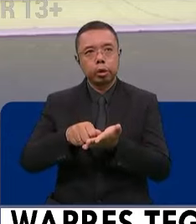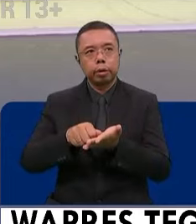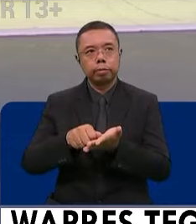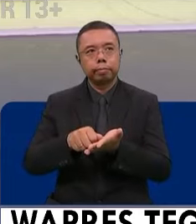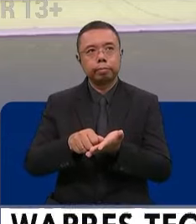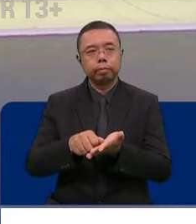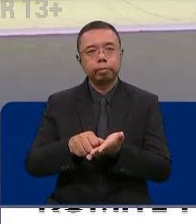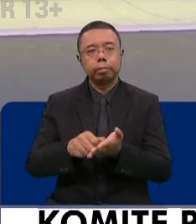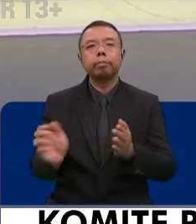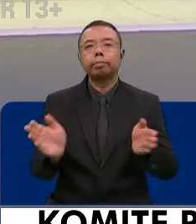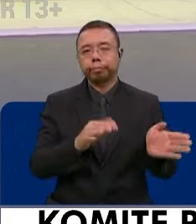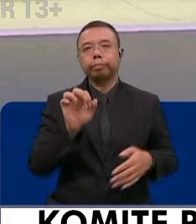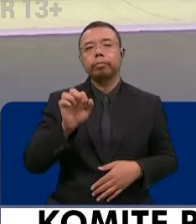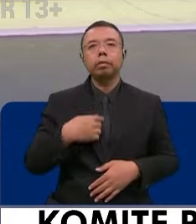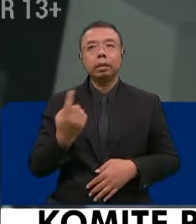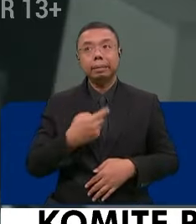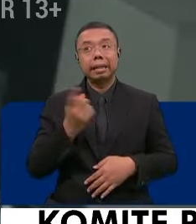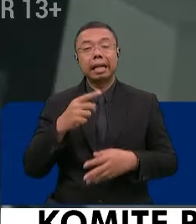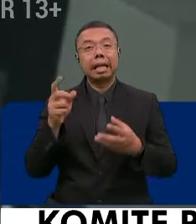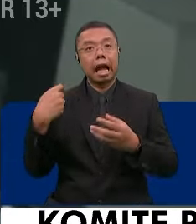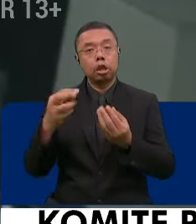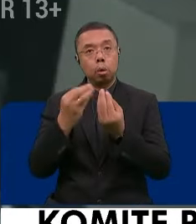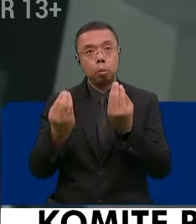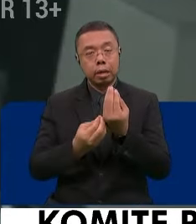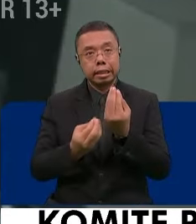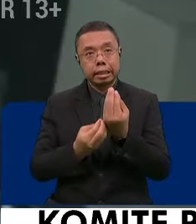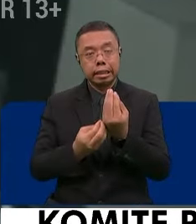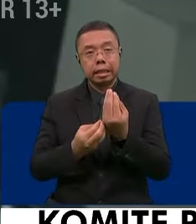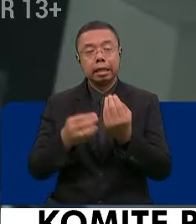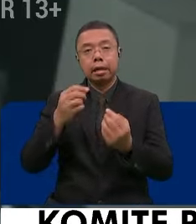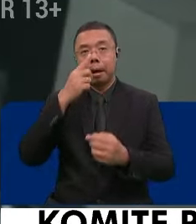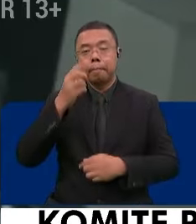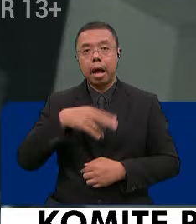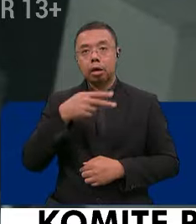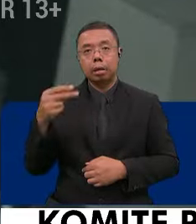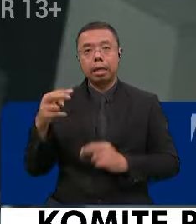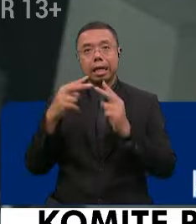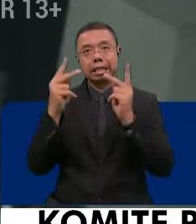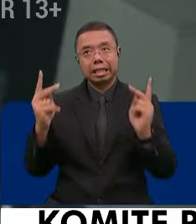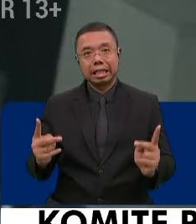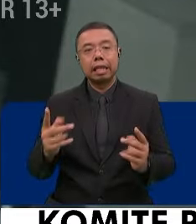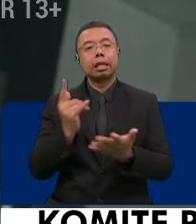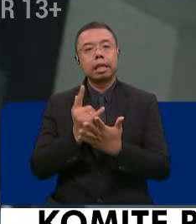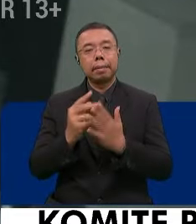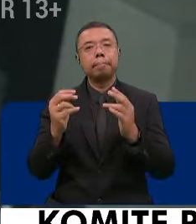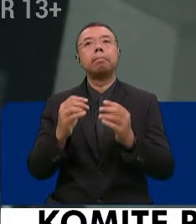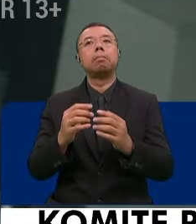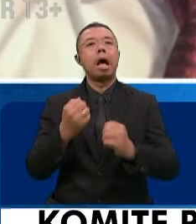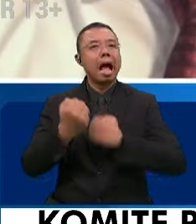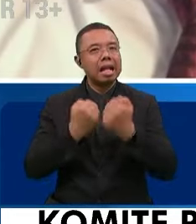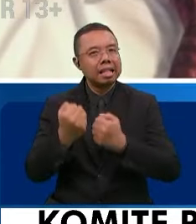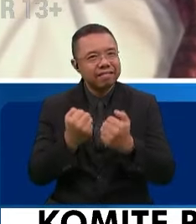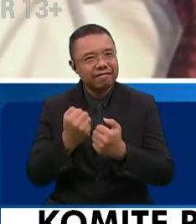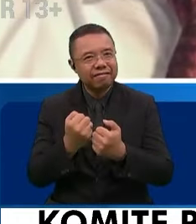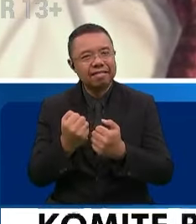Ya, jadi kami dari kantor perwakilan BI Kediri selalu aktif, berkoordinasi dan